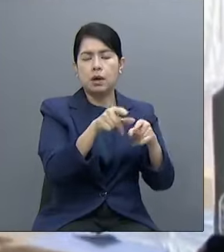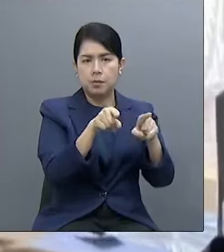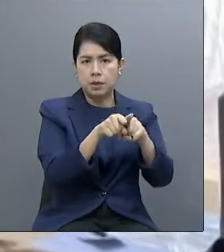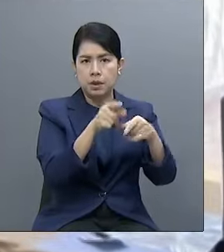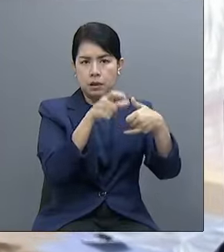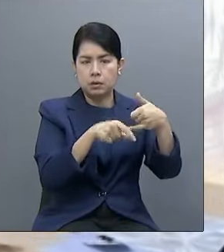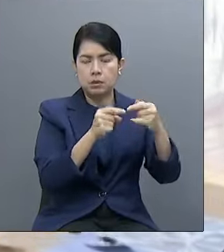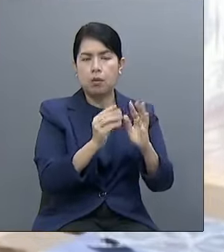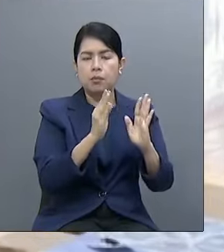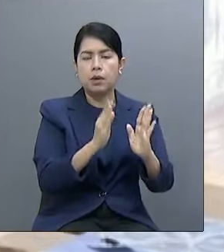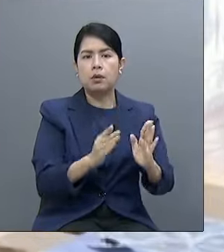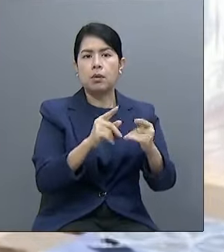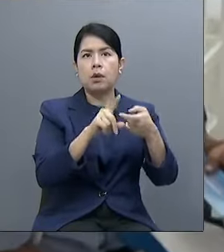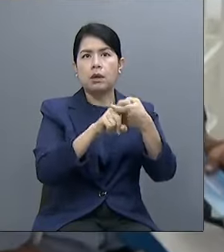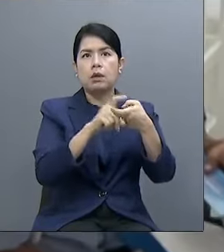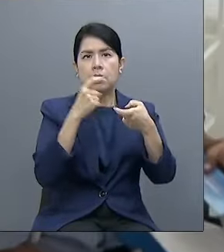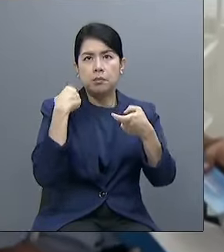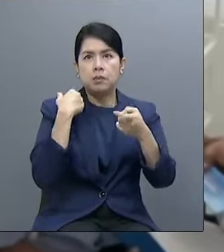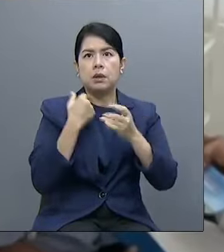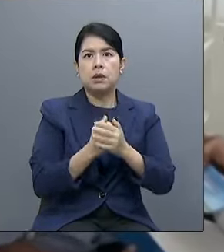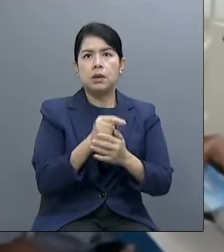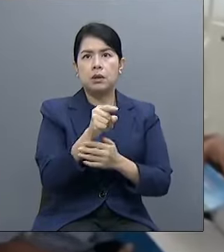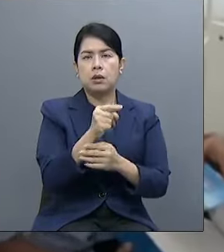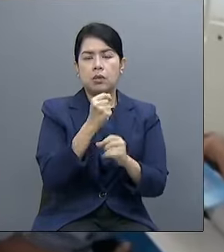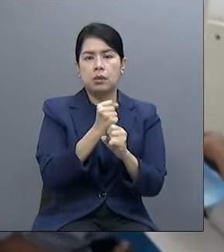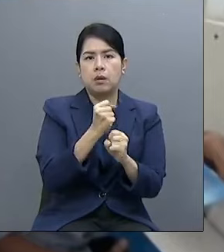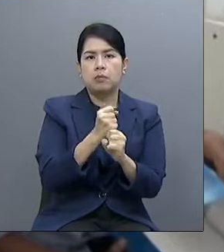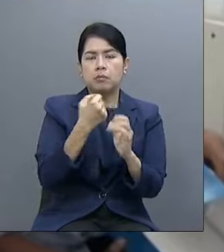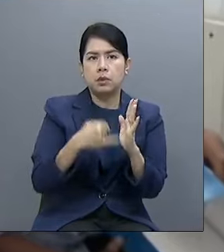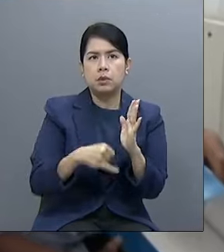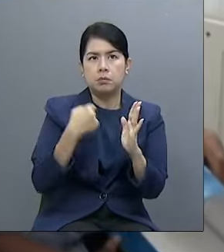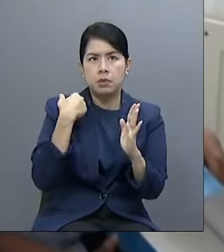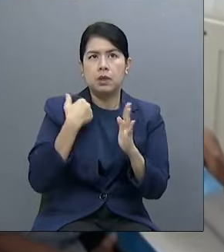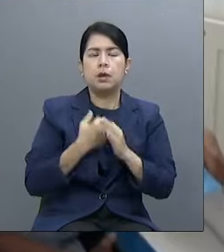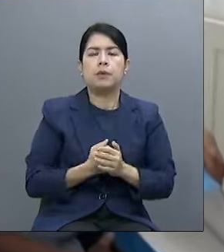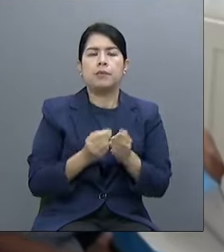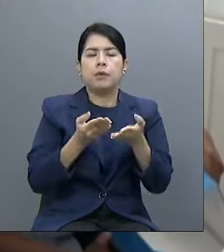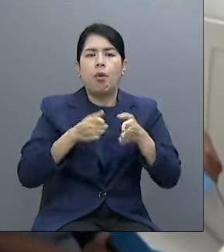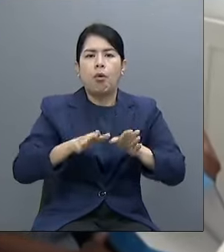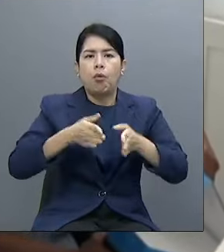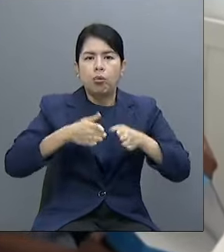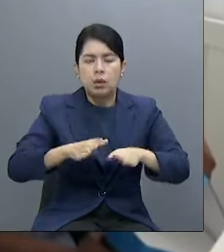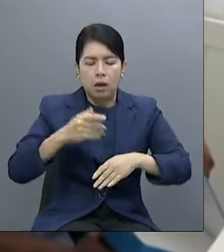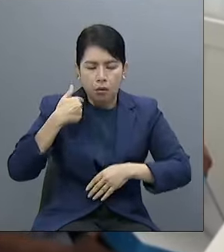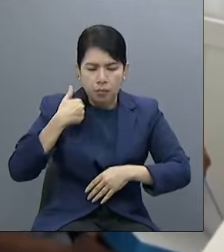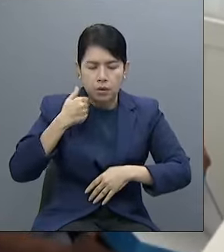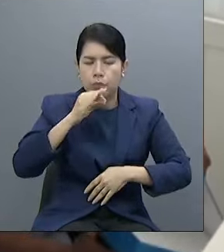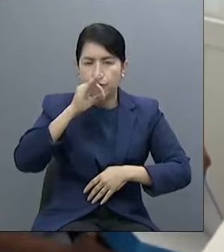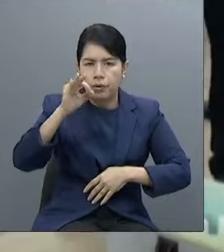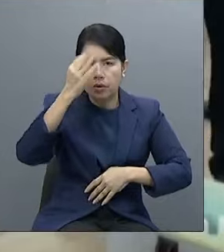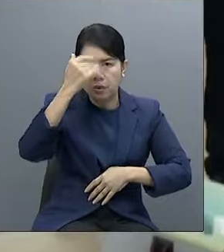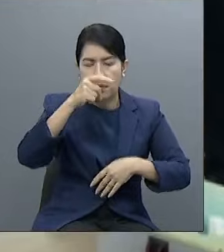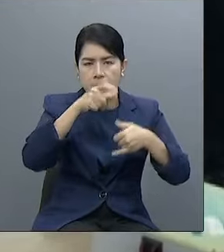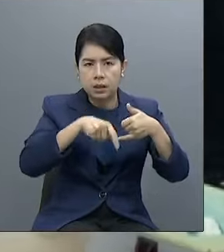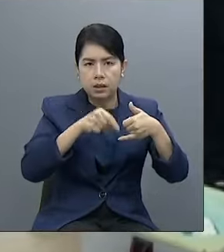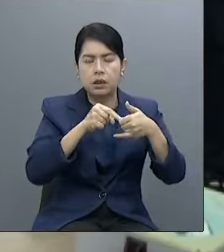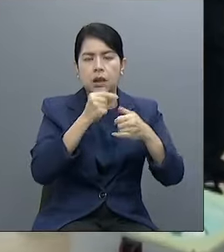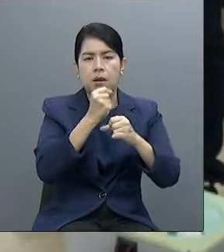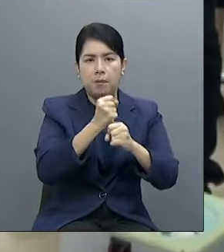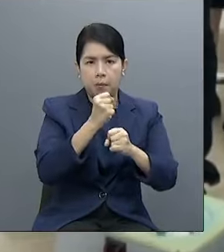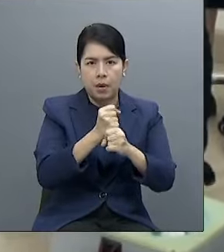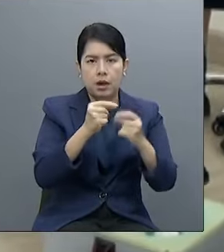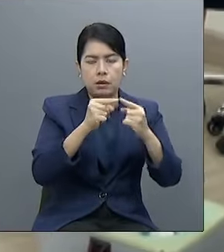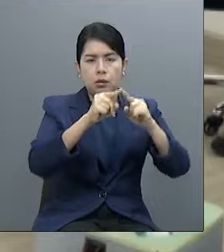งานนอกเหนือจากที่มีสิทธิ์ทำได้หรืออาชีพต้องห้ามขณะที่ลูกจ้างถูกดำเนินคดีเป็นบุคคลต่างด้าวทำงานโดยไม่มี